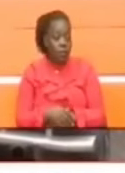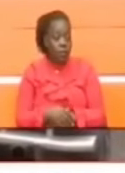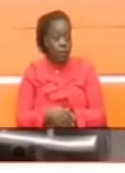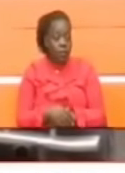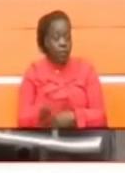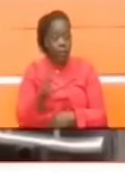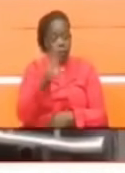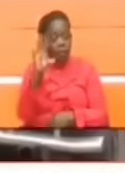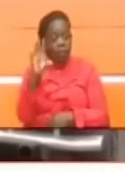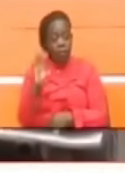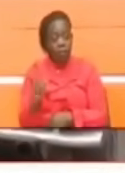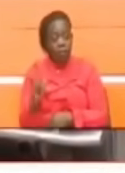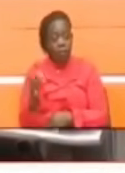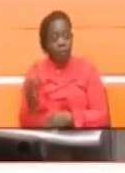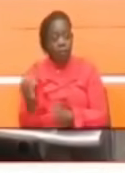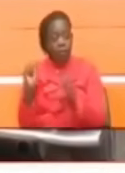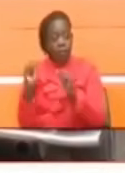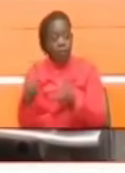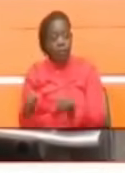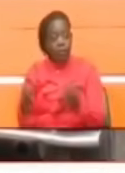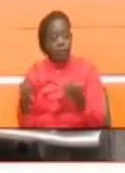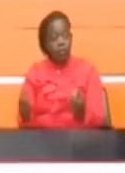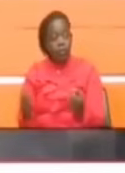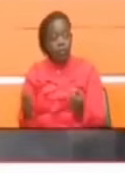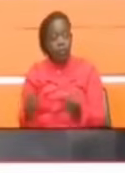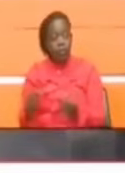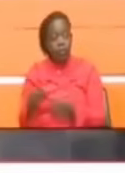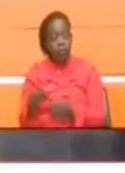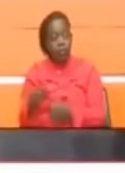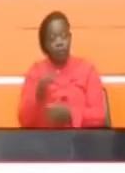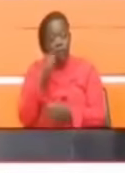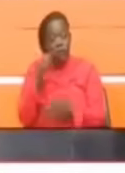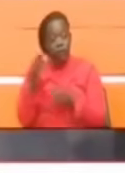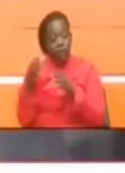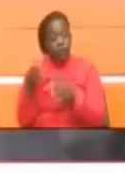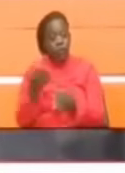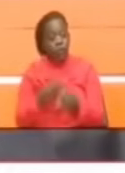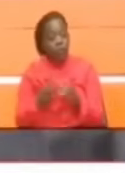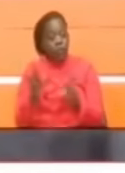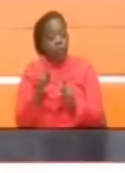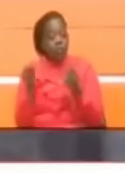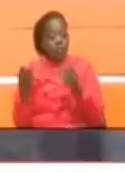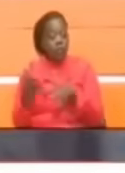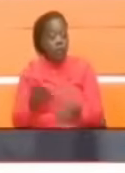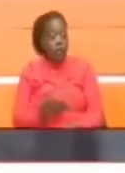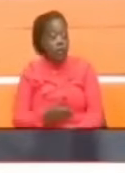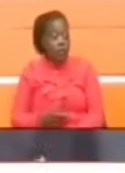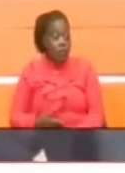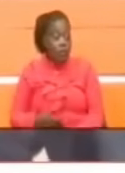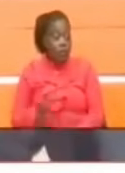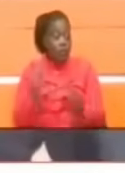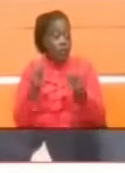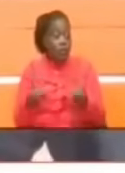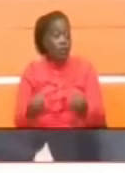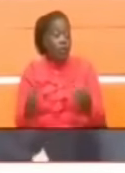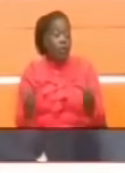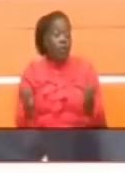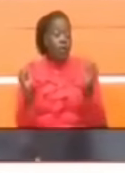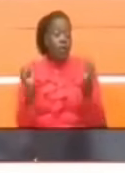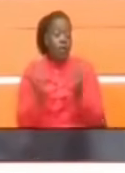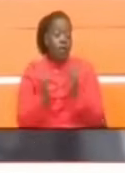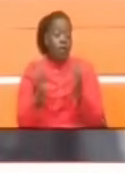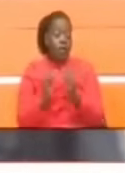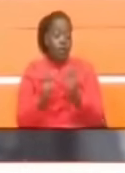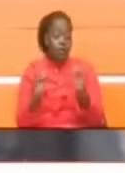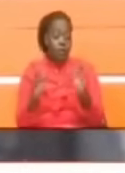omafuna membership card asobola okubera nga abera mu Red Book kuba ntuyina abantu bakufa enjara tushomye kuba tuyina abantu bakufa endwara tushomye